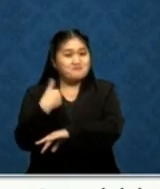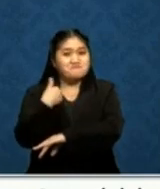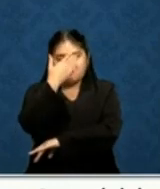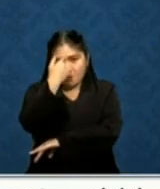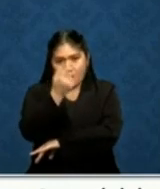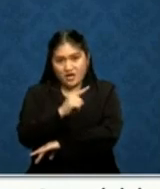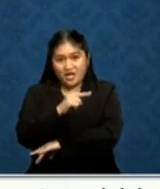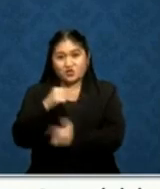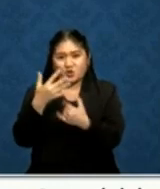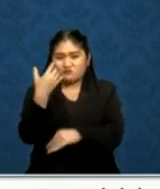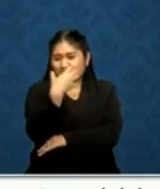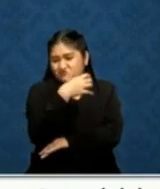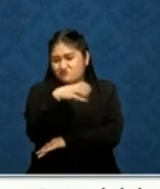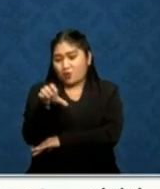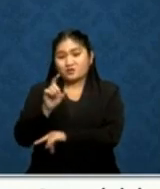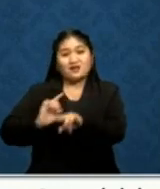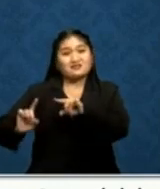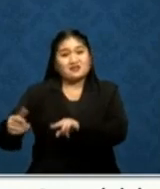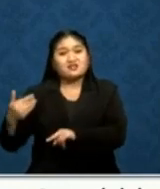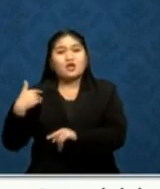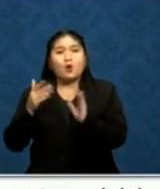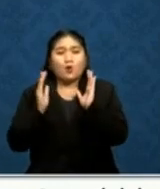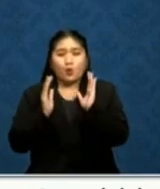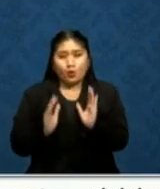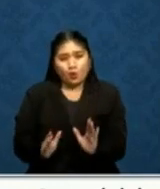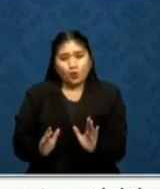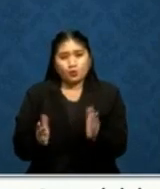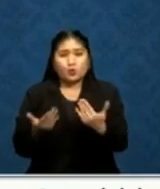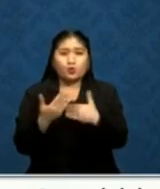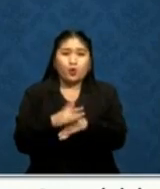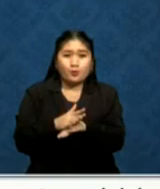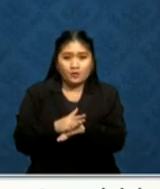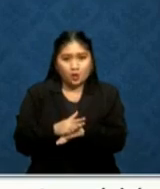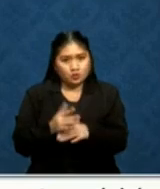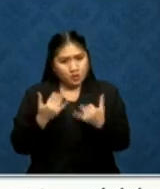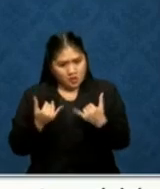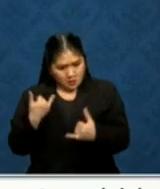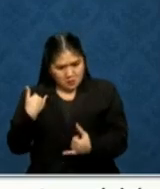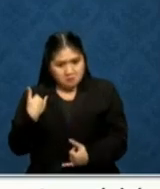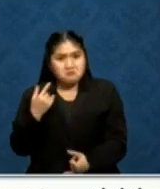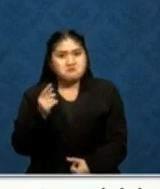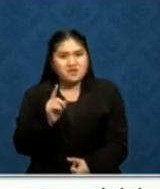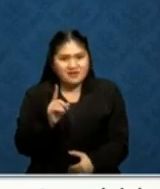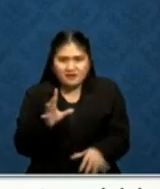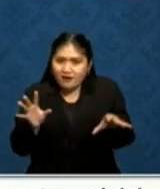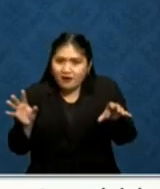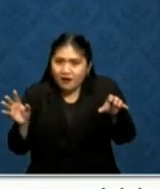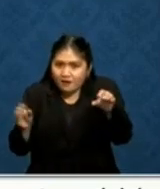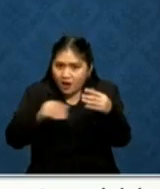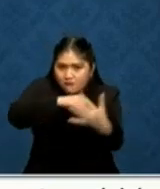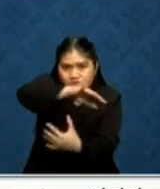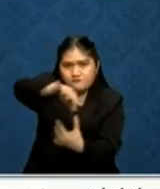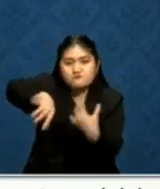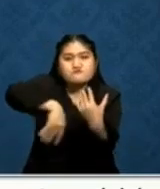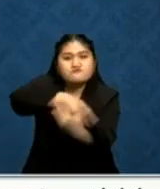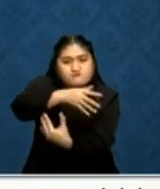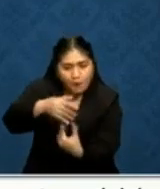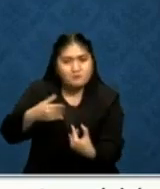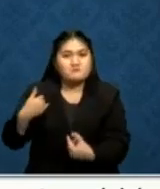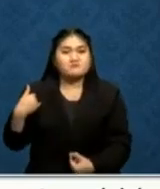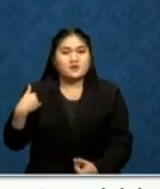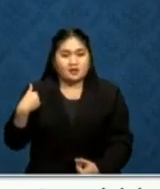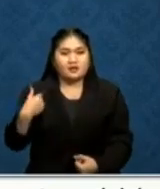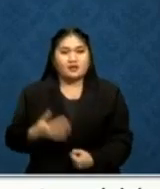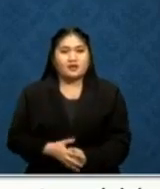ในยุคที่โซเชียลมีเดียได้กลายเป็นส่วนหนึ่งของชีวิตผู้คนเนี่ยสิ่งนี้กำลังเกิดขึ้นใกล้ตัวทุกคนเข้าทุกทีนะ